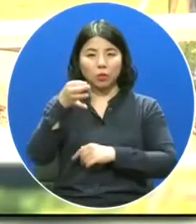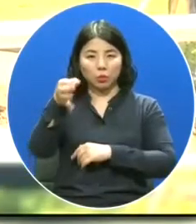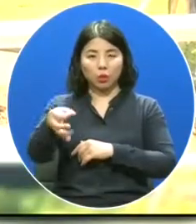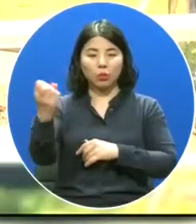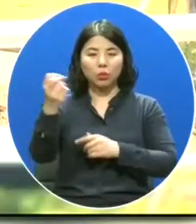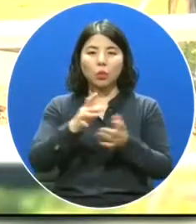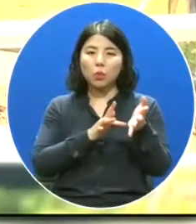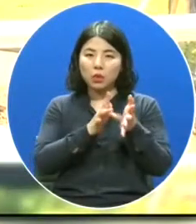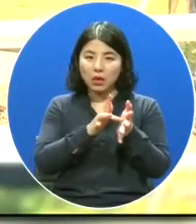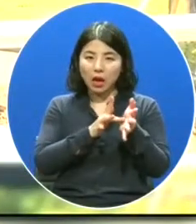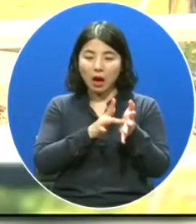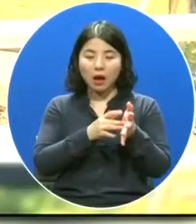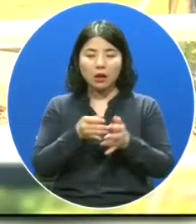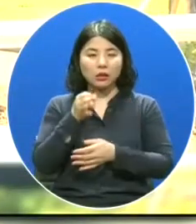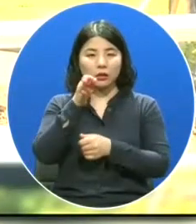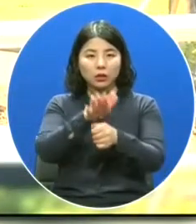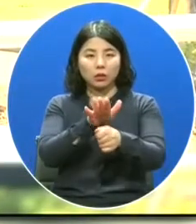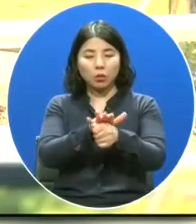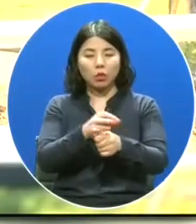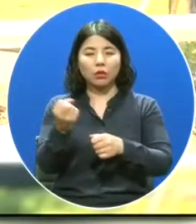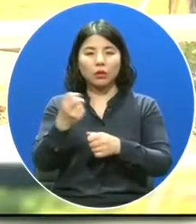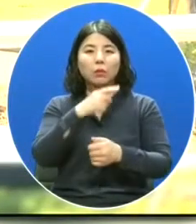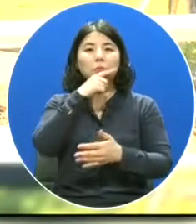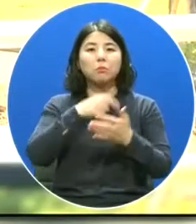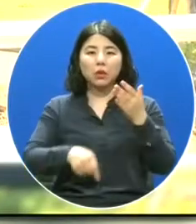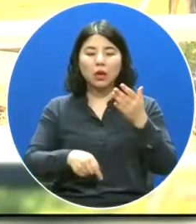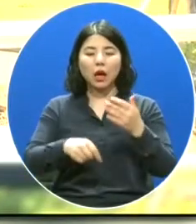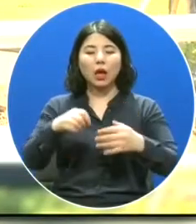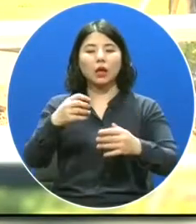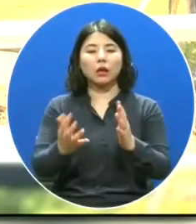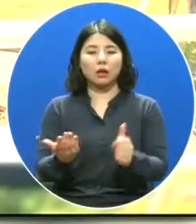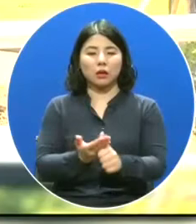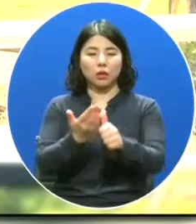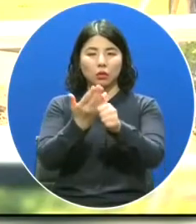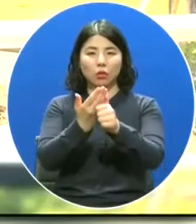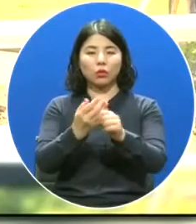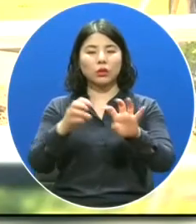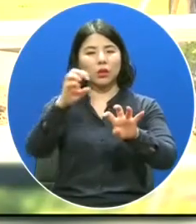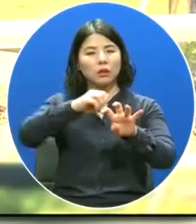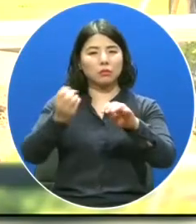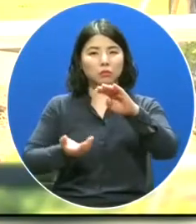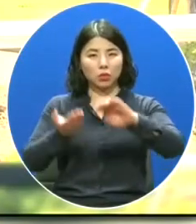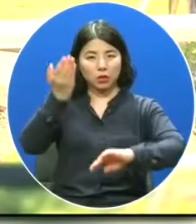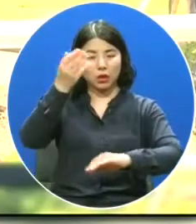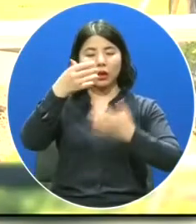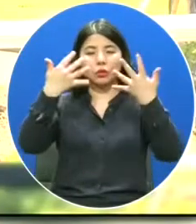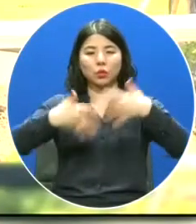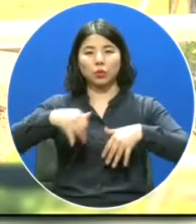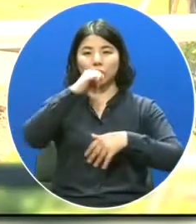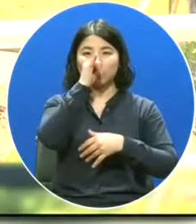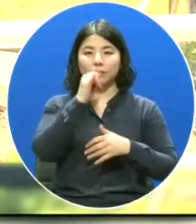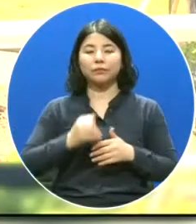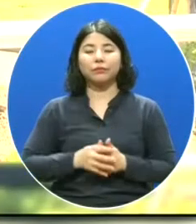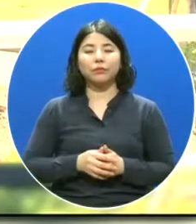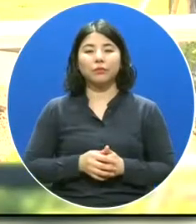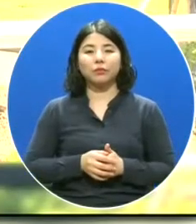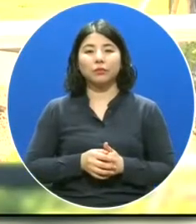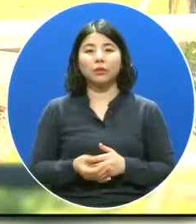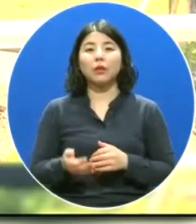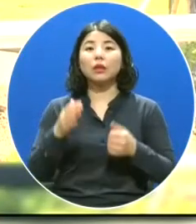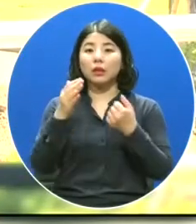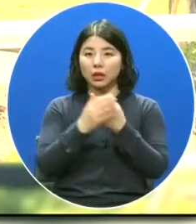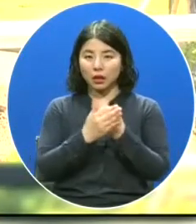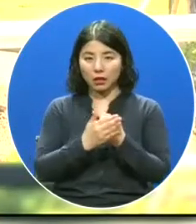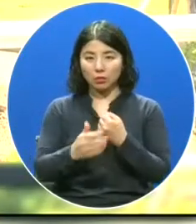농약비를 지원하는데 피해 규모가 재배 면적의 40%를 넘어야 한다는 전제가 붙어 있습니다.